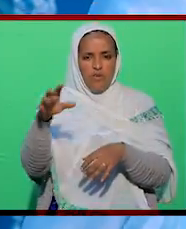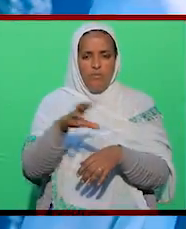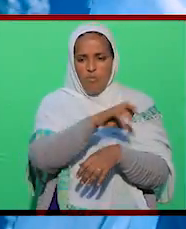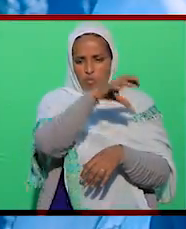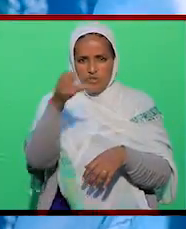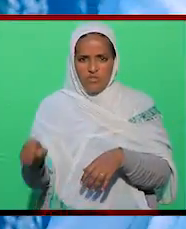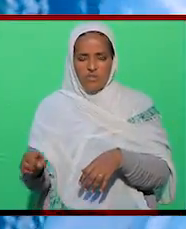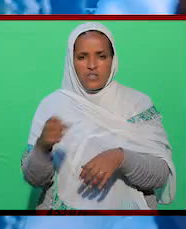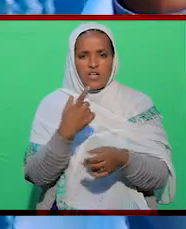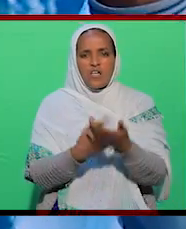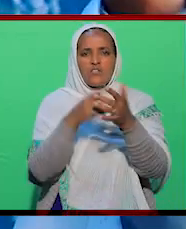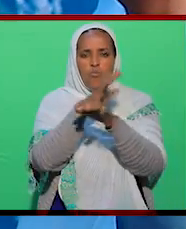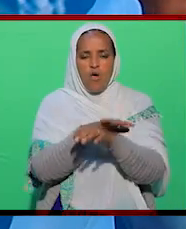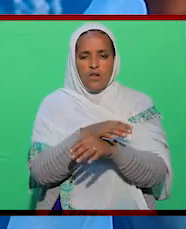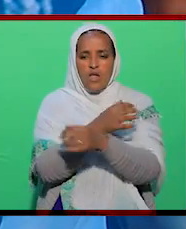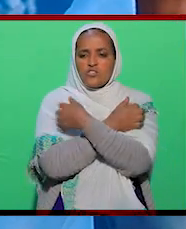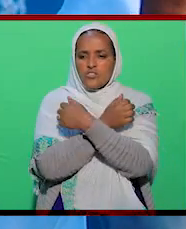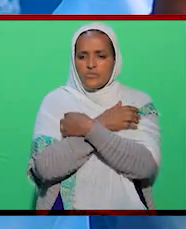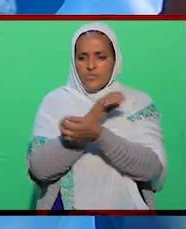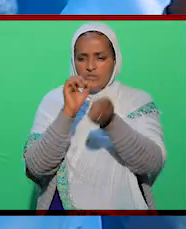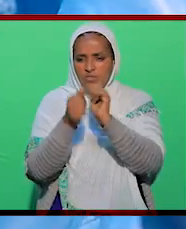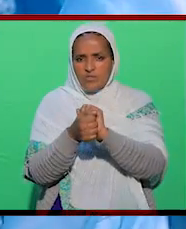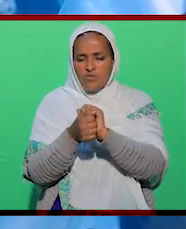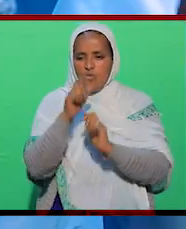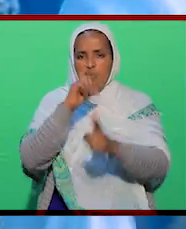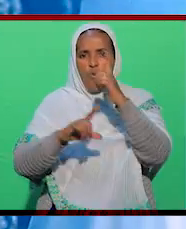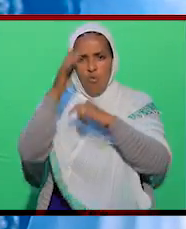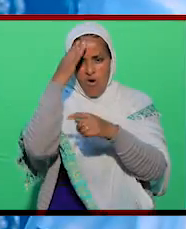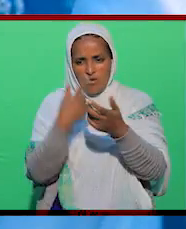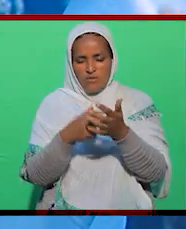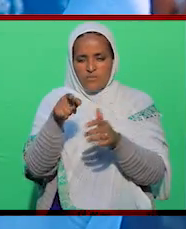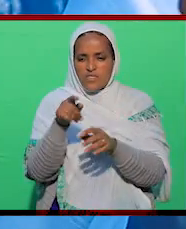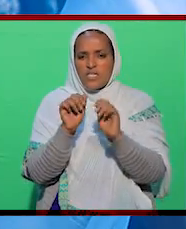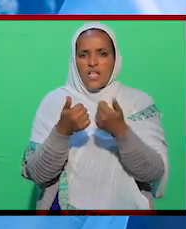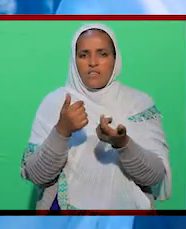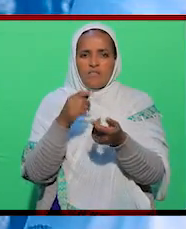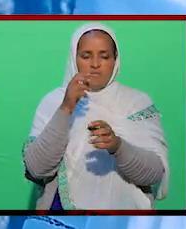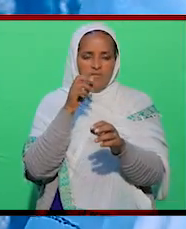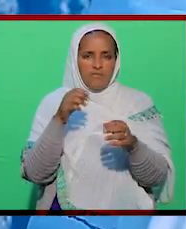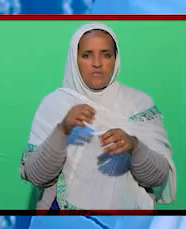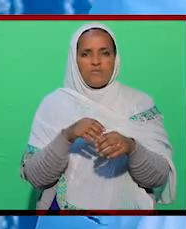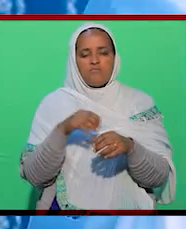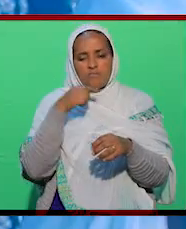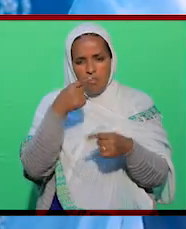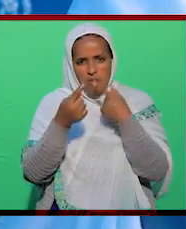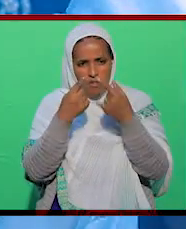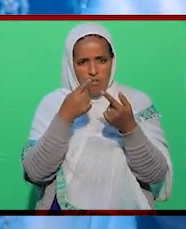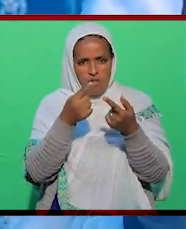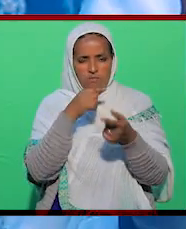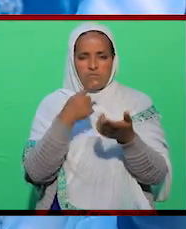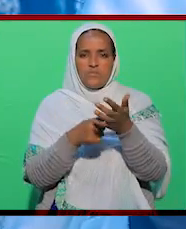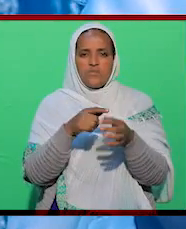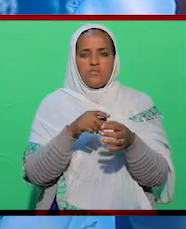መውረጃውን ሳይዝ ጅቡ አላስወረደውም አሉ። ጅቡ ቋንቋ ያቅበጹ ነው የሚሄደ። የሚያስለፈልፉ እጽዋት አሉ።